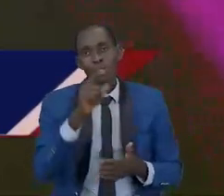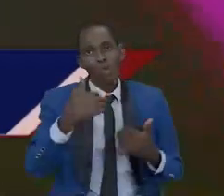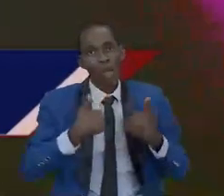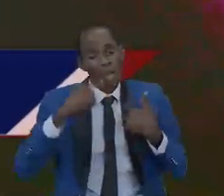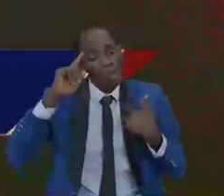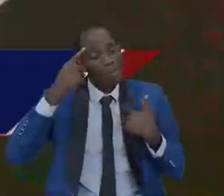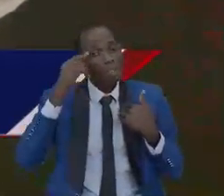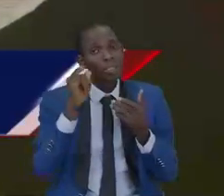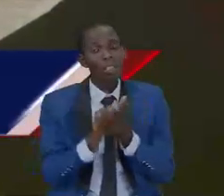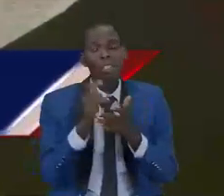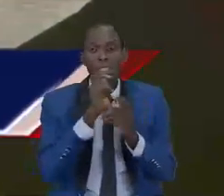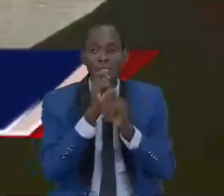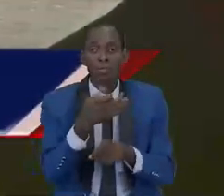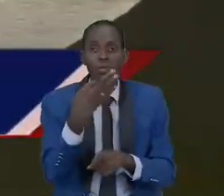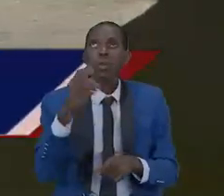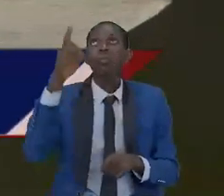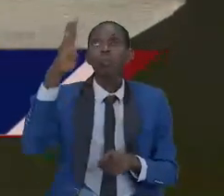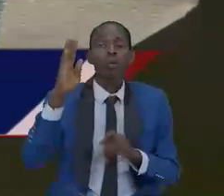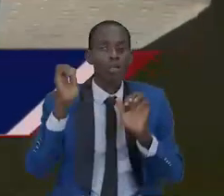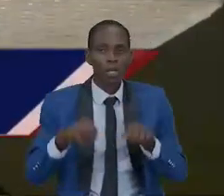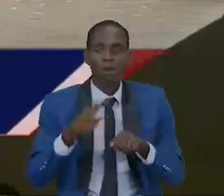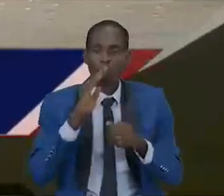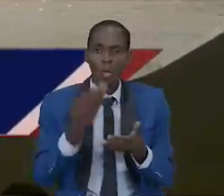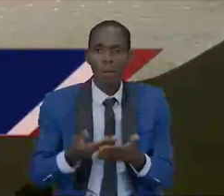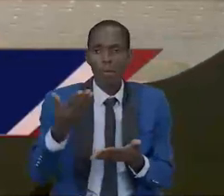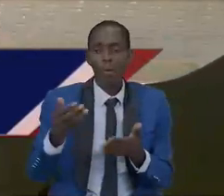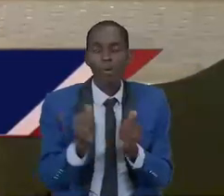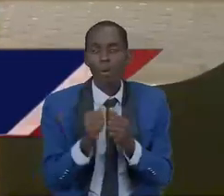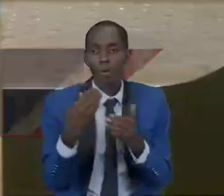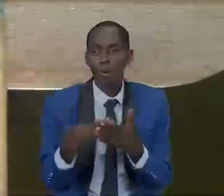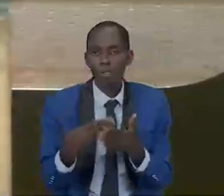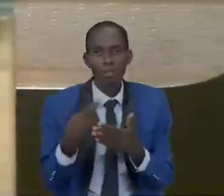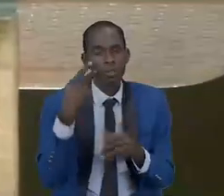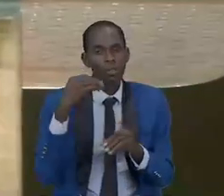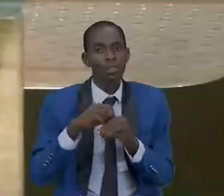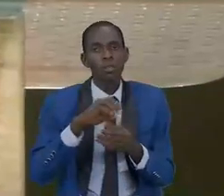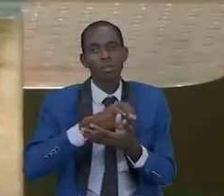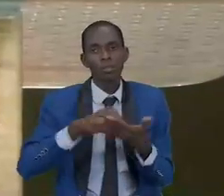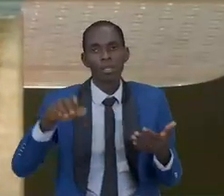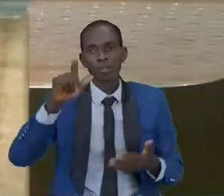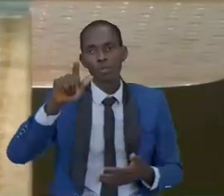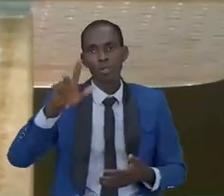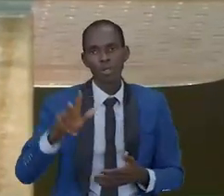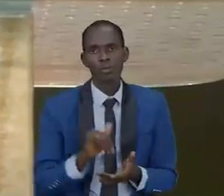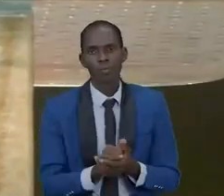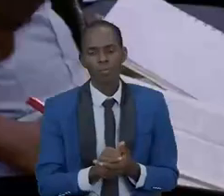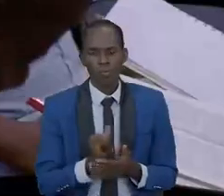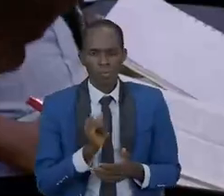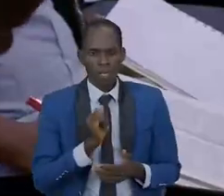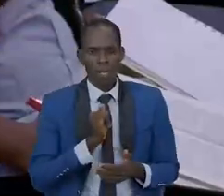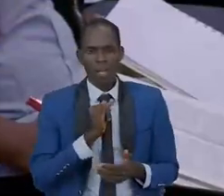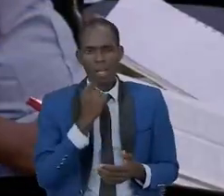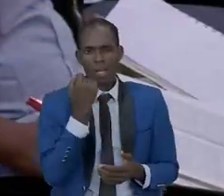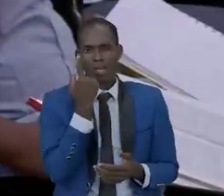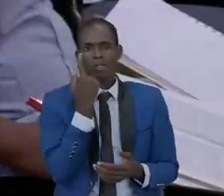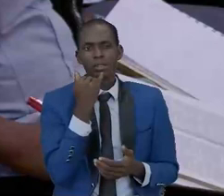penses toi puisque tu as cru que le nom de Dieu ça te répare à plus d'argent verset 21